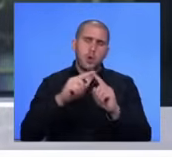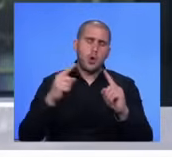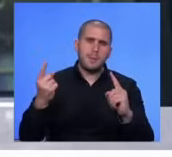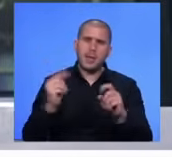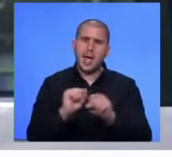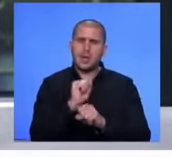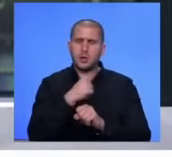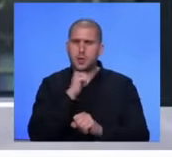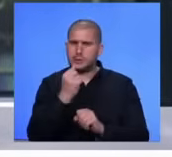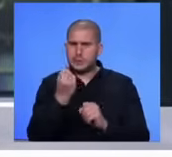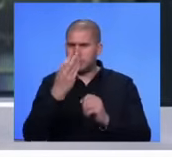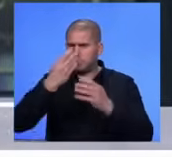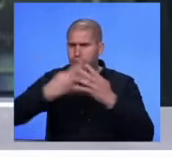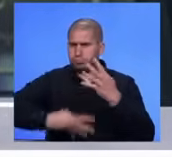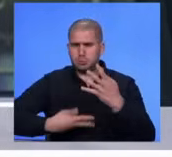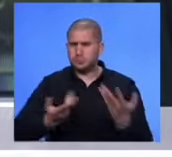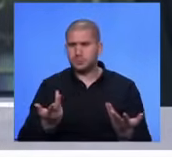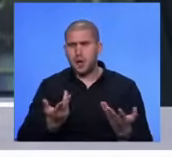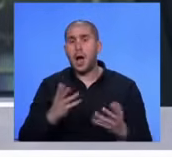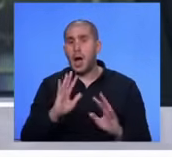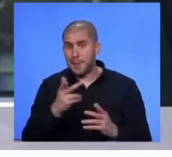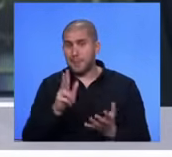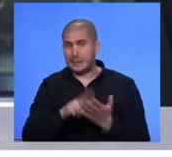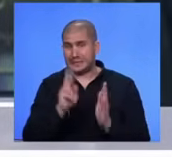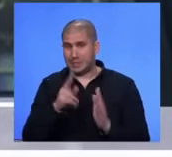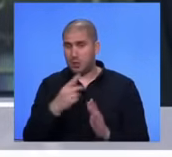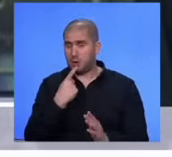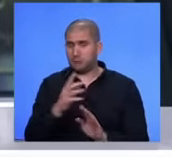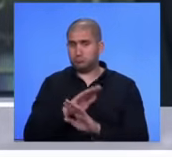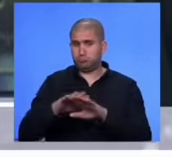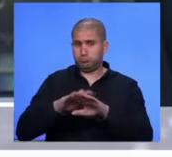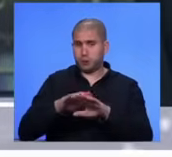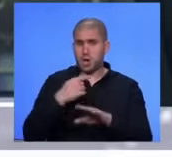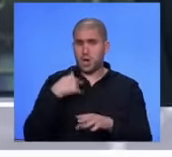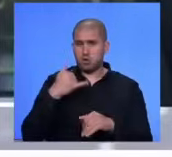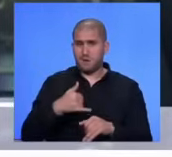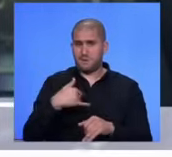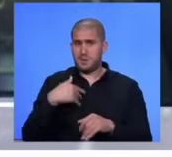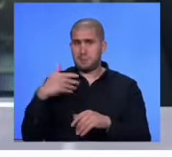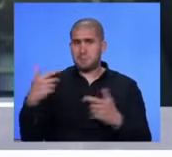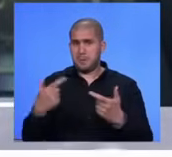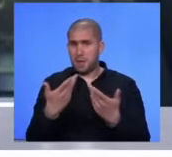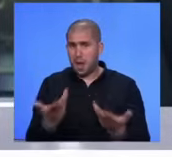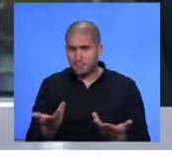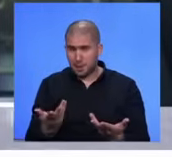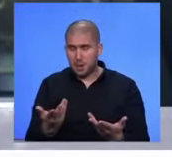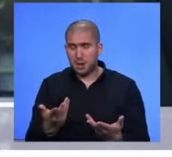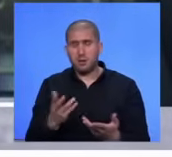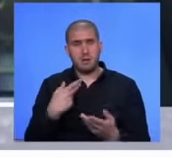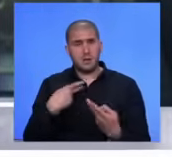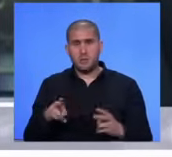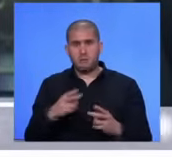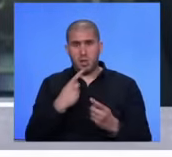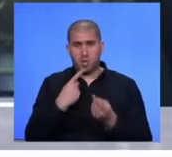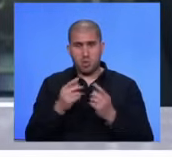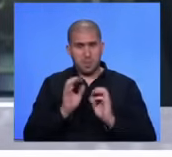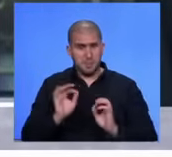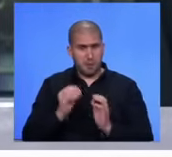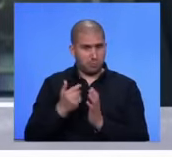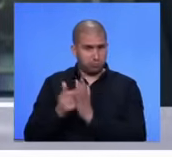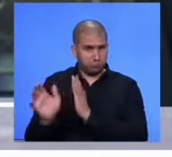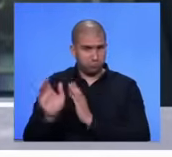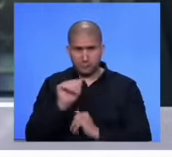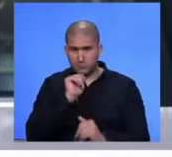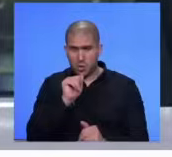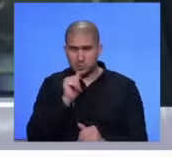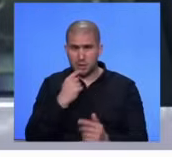אני לא רוצה סתם להרחיב. האם בגץ יכול להגיד להם, חבר'ה, עכשיו אנחנו במדינת במלחמה, אני לא יכול לדון באירוע הזה ולא רוצה